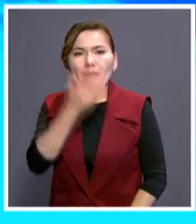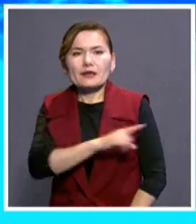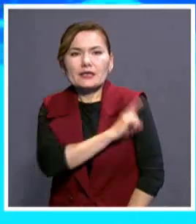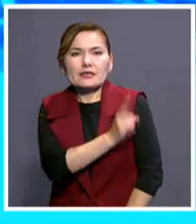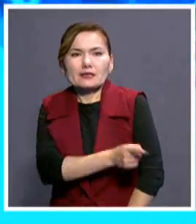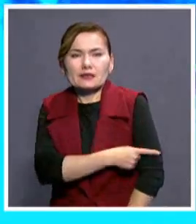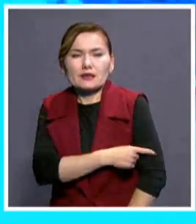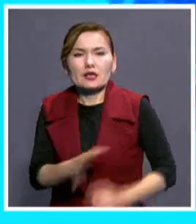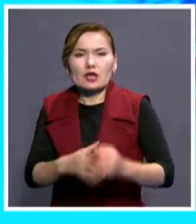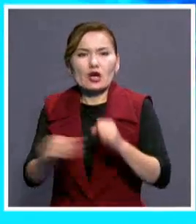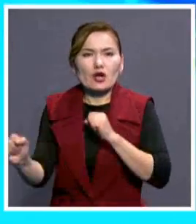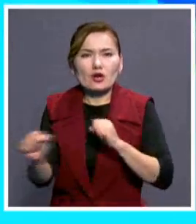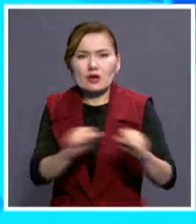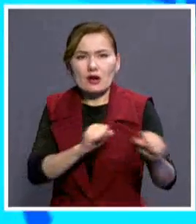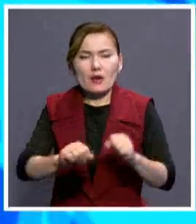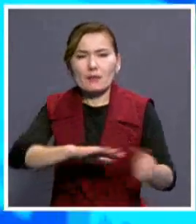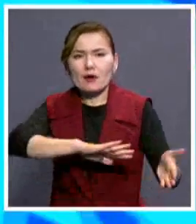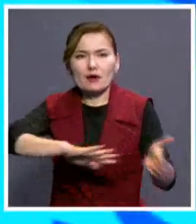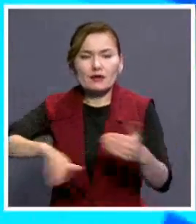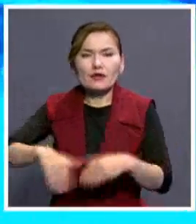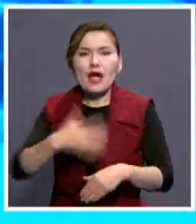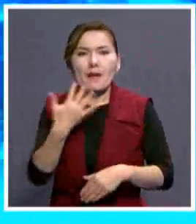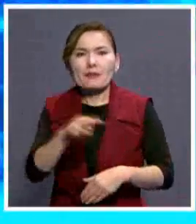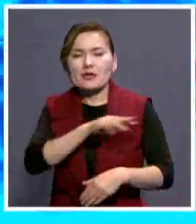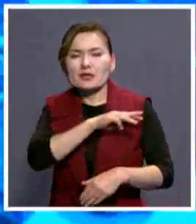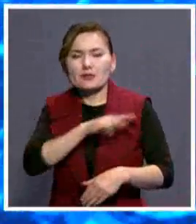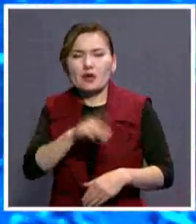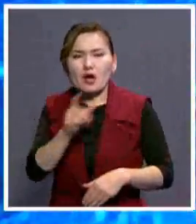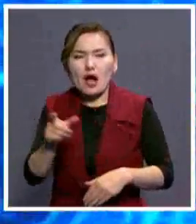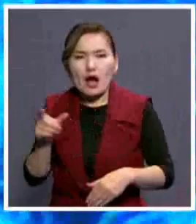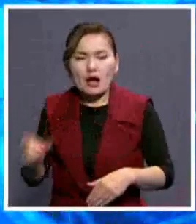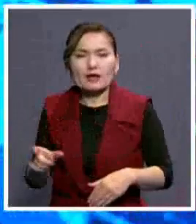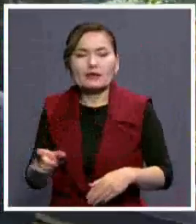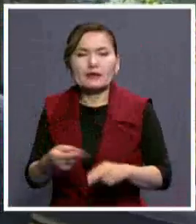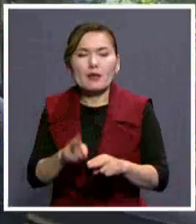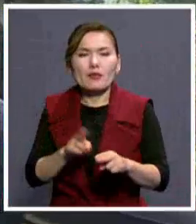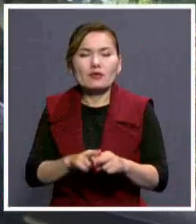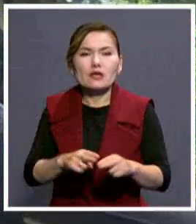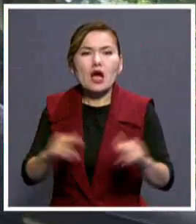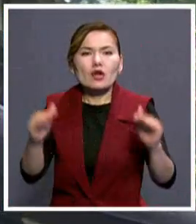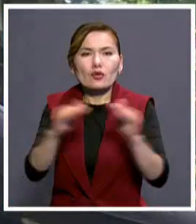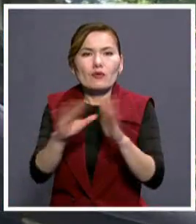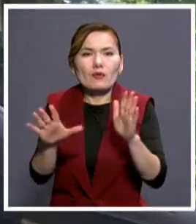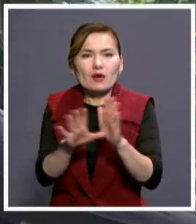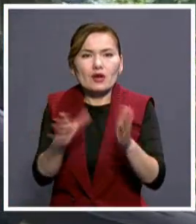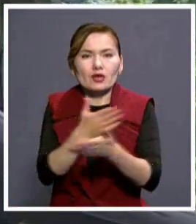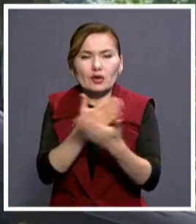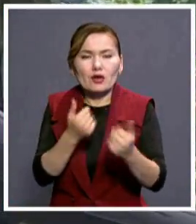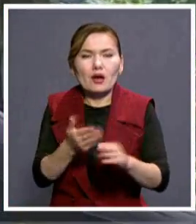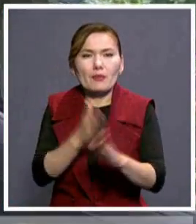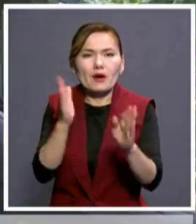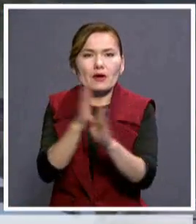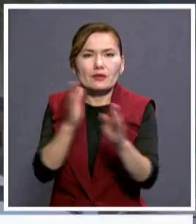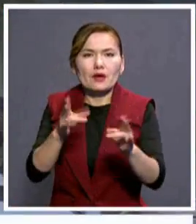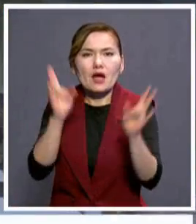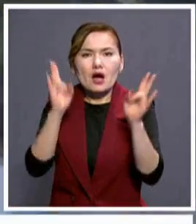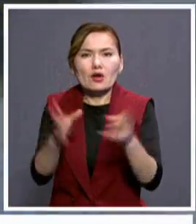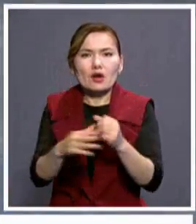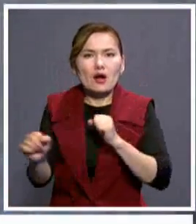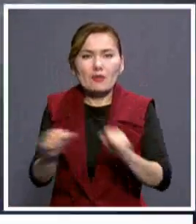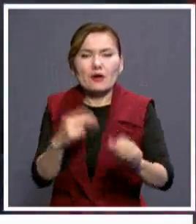Жапонияда қуатты зілзаладан кейін 5 миллионнан астам тұрғын электр шарғынсыз қалды. Соңғы деректерге сай табиғи апаттан 7 адам қаза